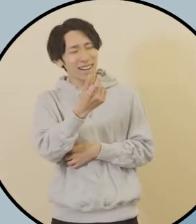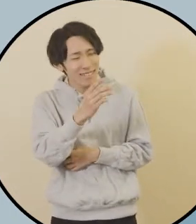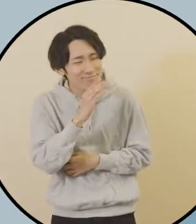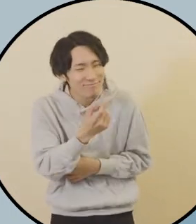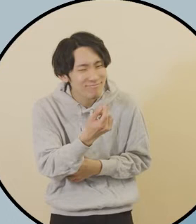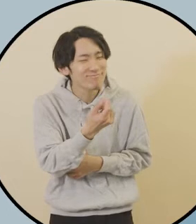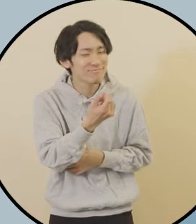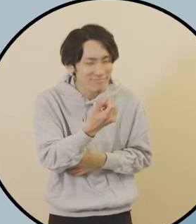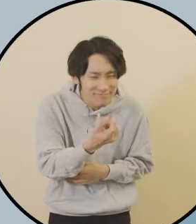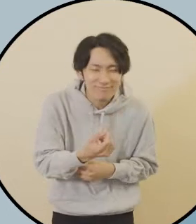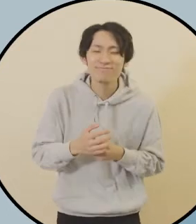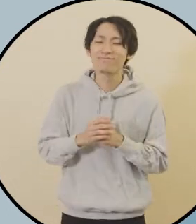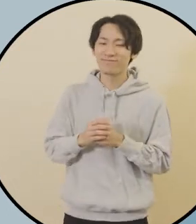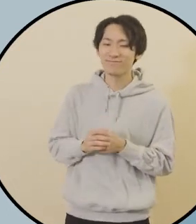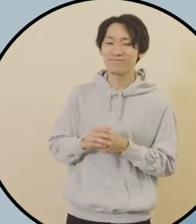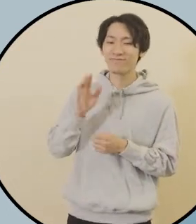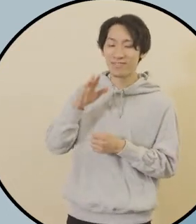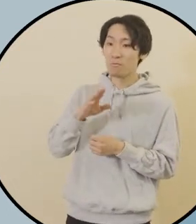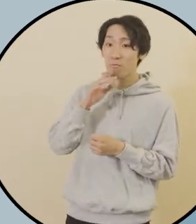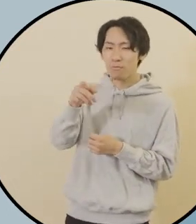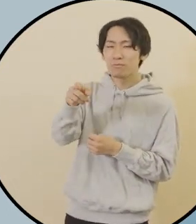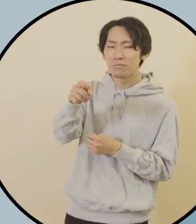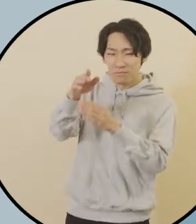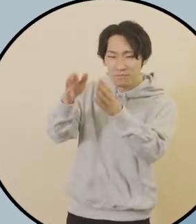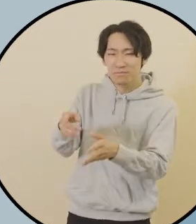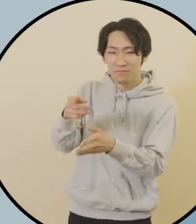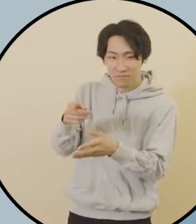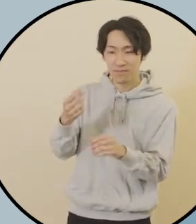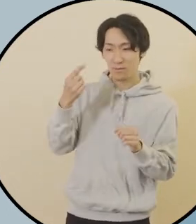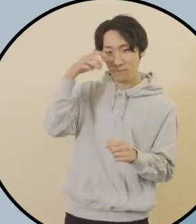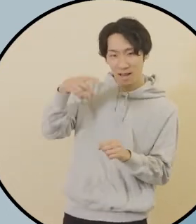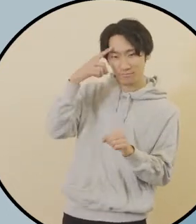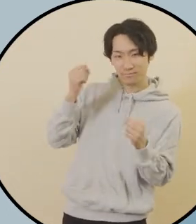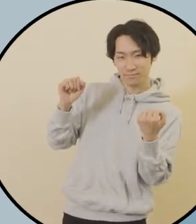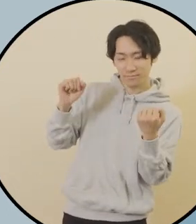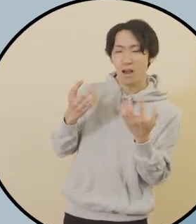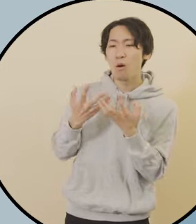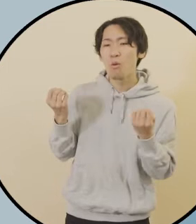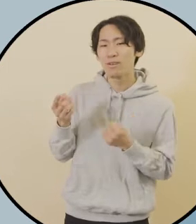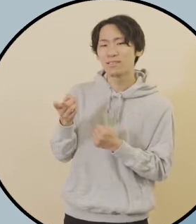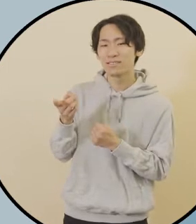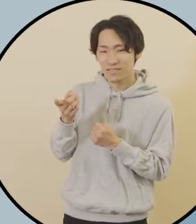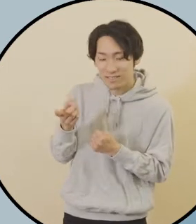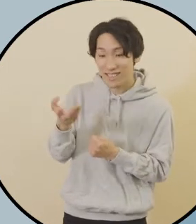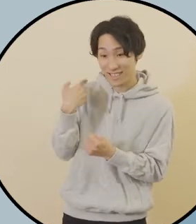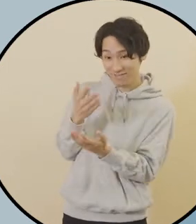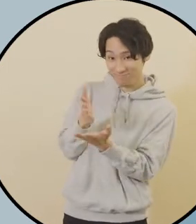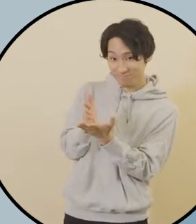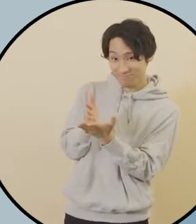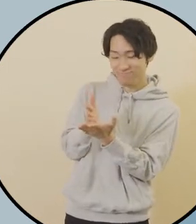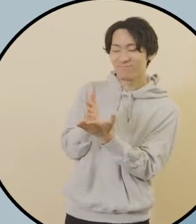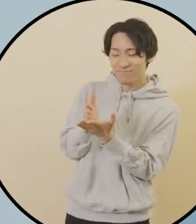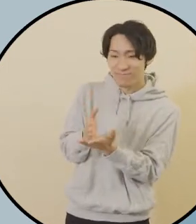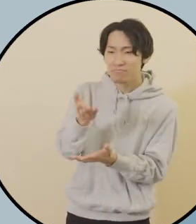ですあれあと全部あの本人の即興で演じていただいたところがあるのであのー